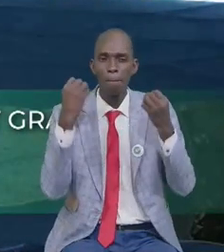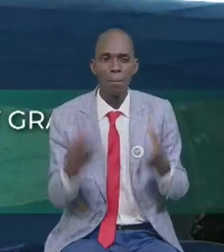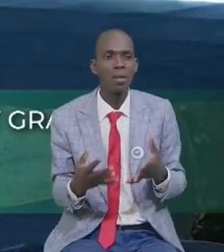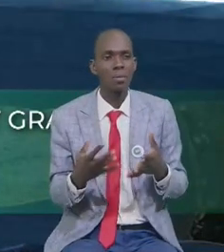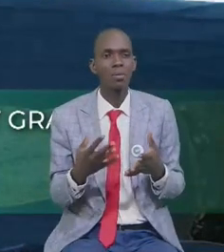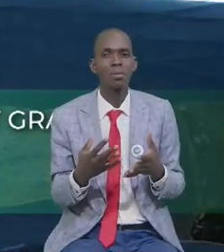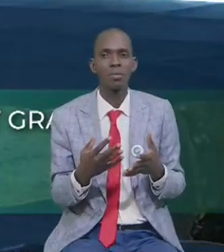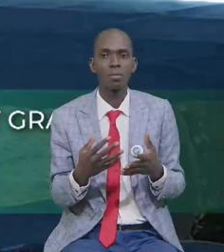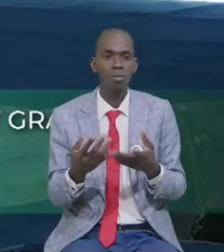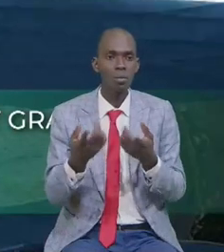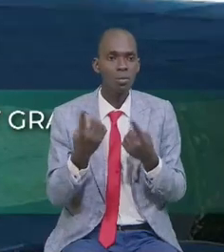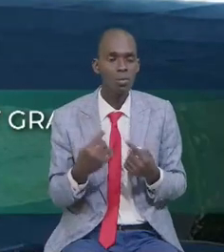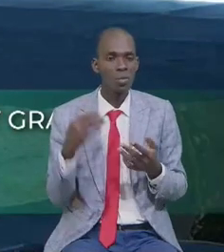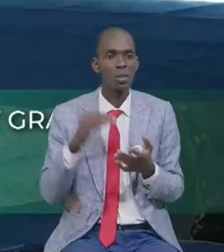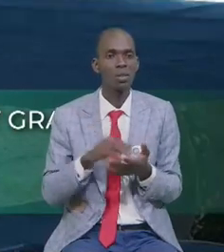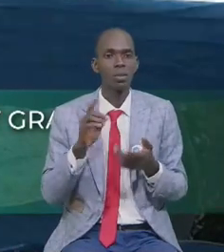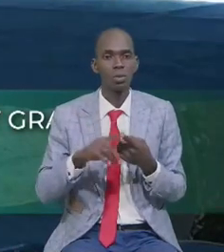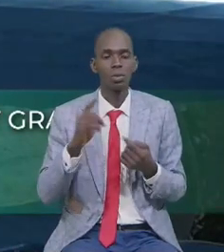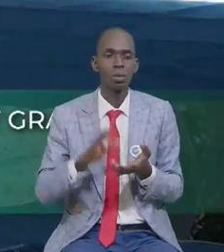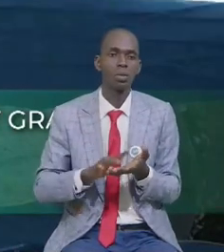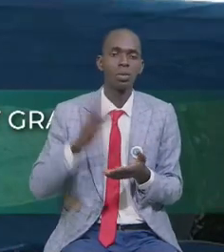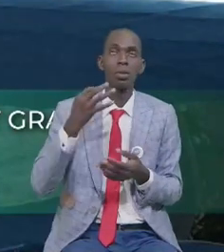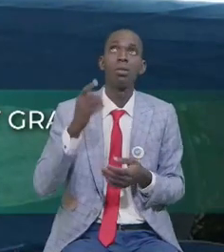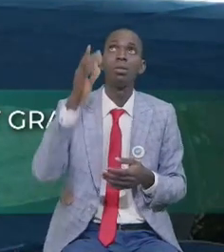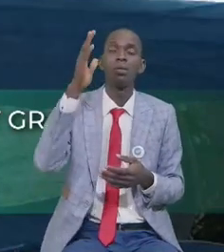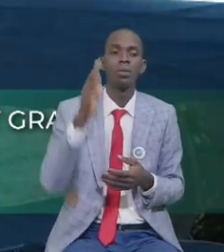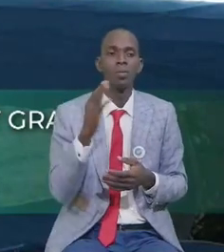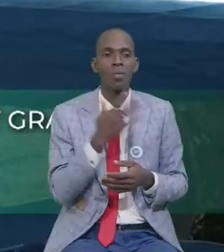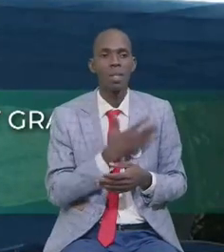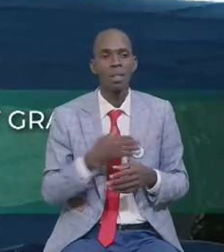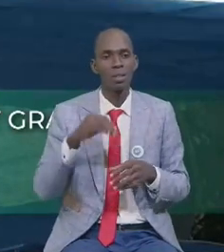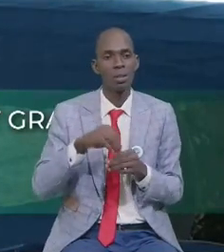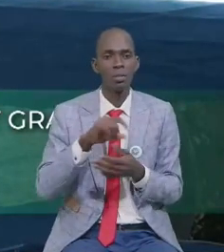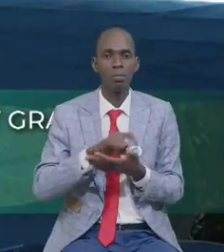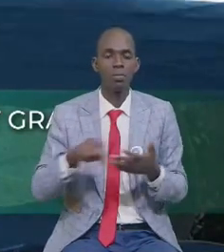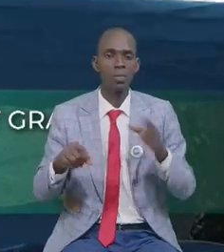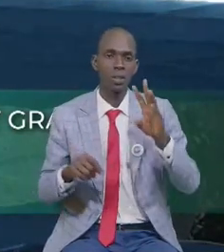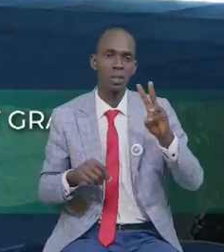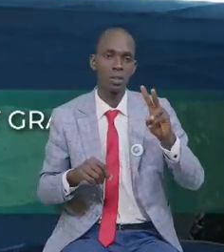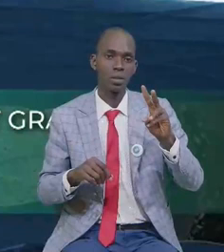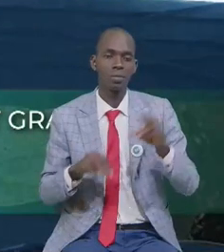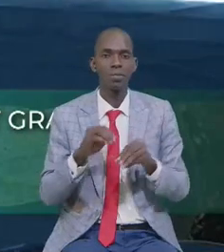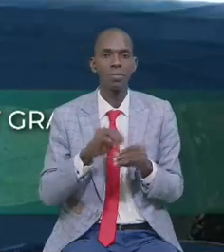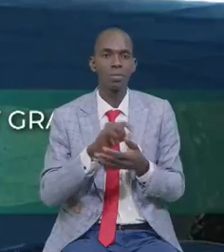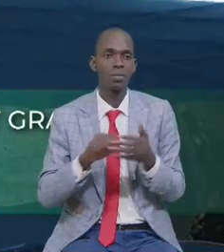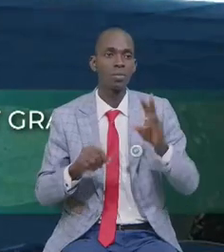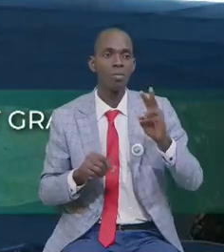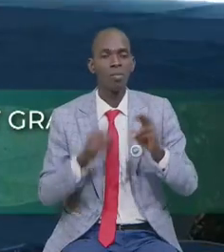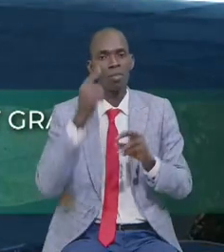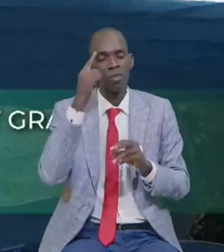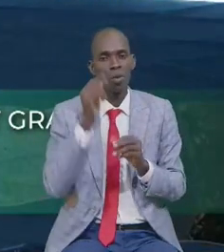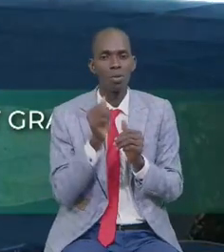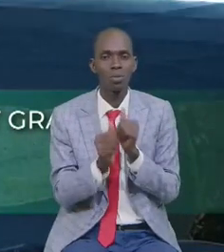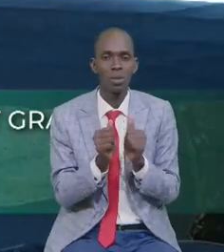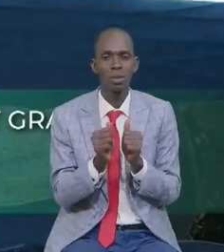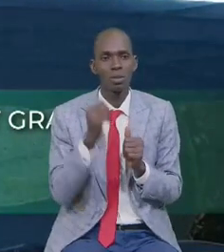C'est pour cela car tout cela arrive à cause de vous, afin que la grâce en se